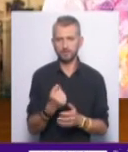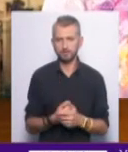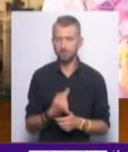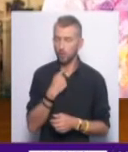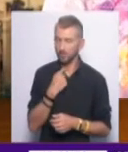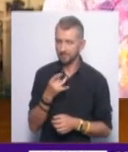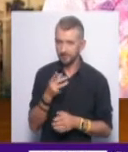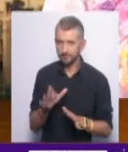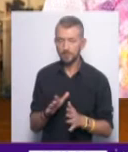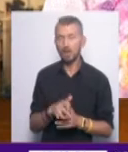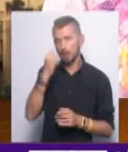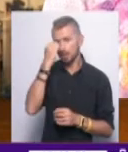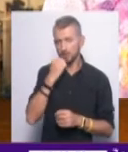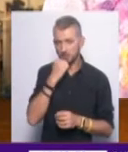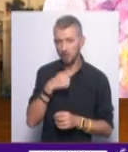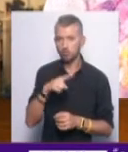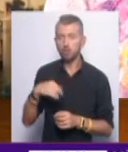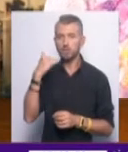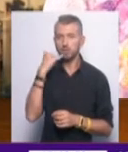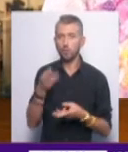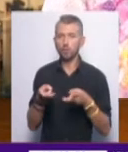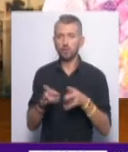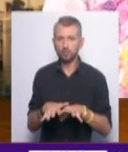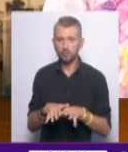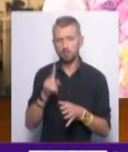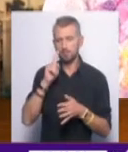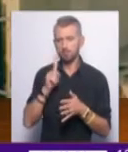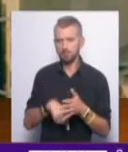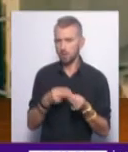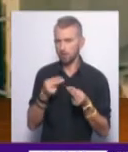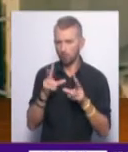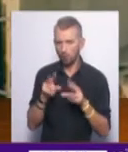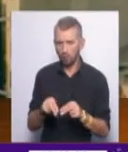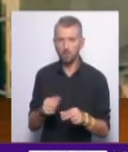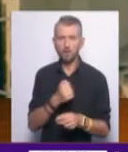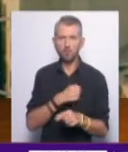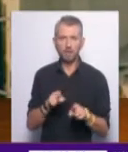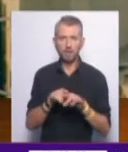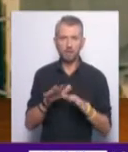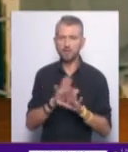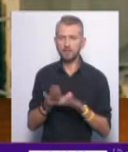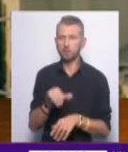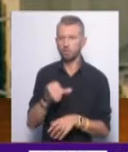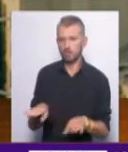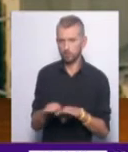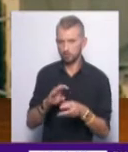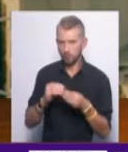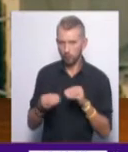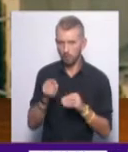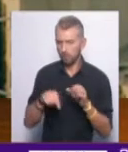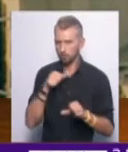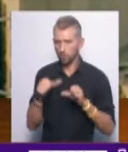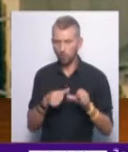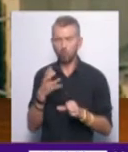Голосіївський. Дуже дякую. Телефон, номер телефону залишіть. Переконую вас, що, на жаль, так склалося, що не тільки у вас подібна проблема цього року,